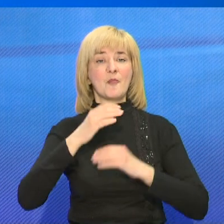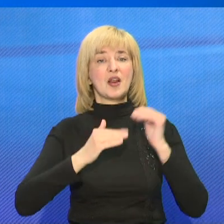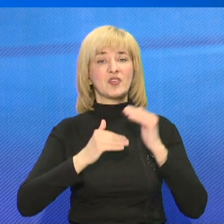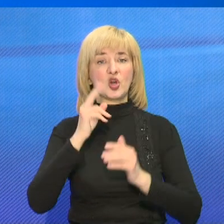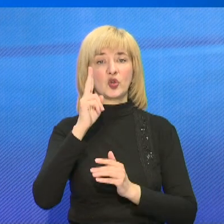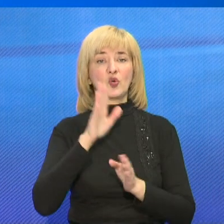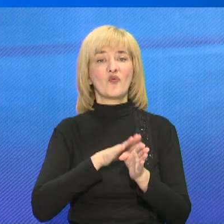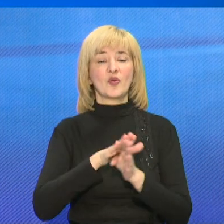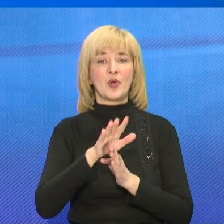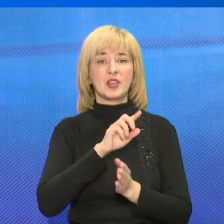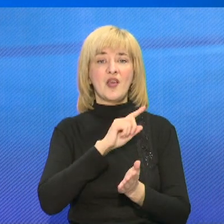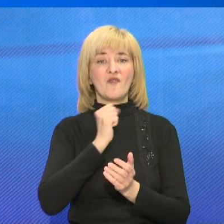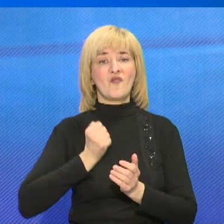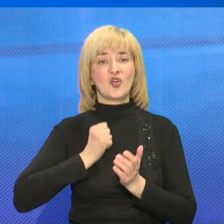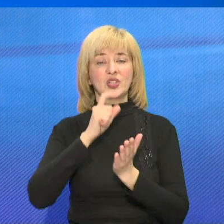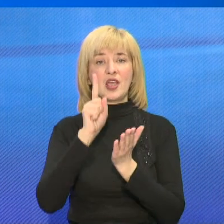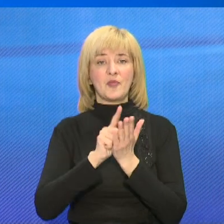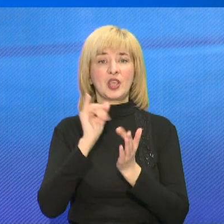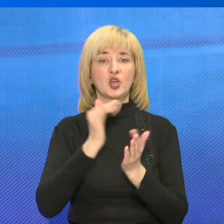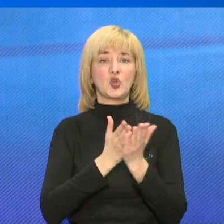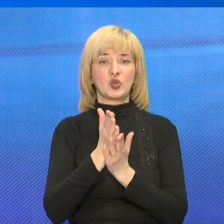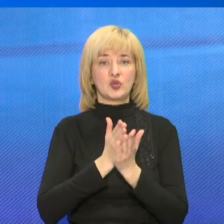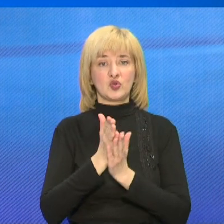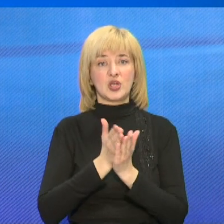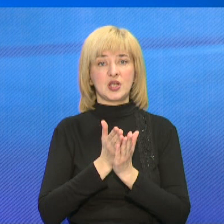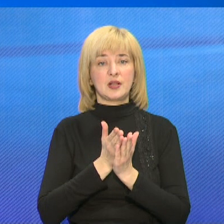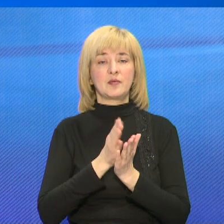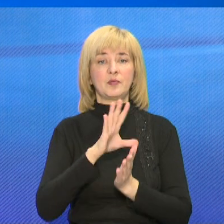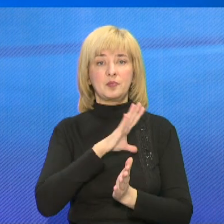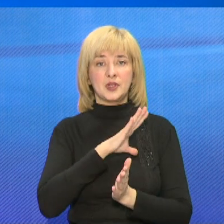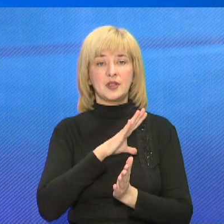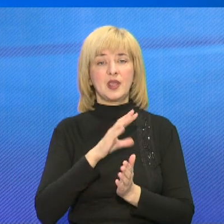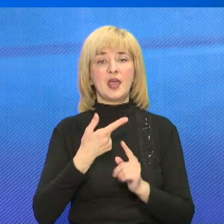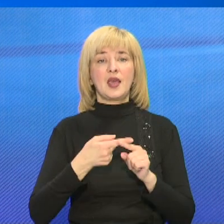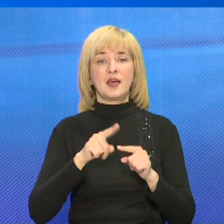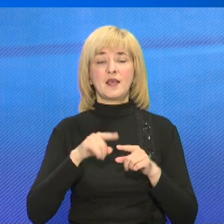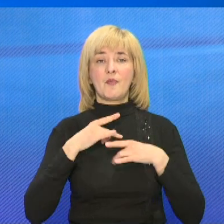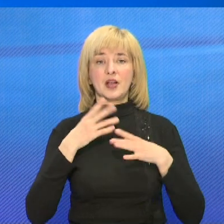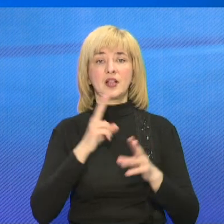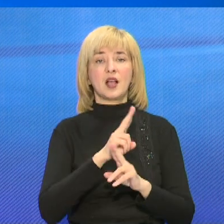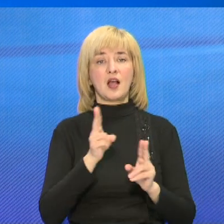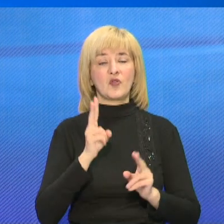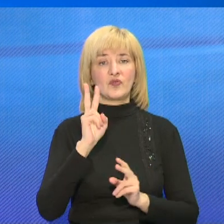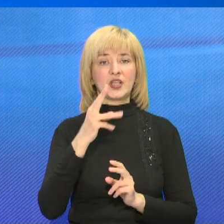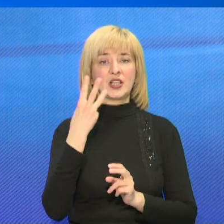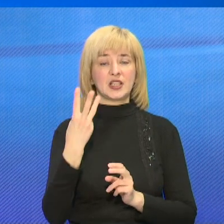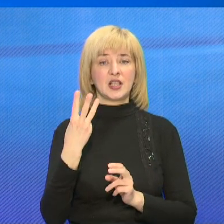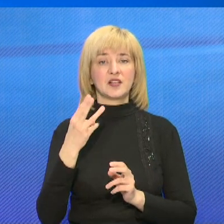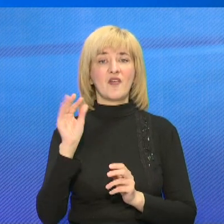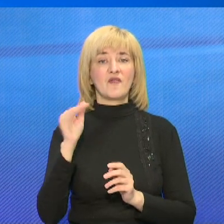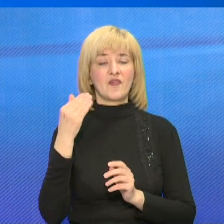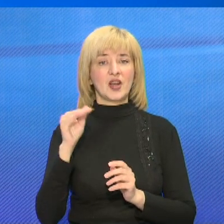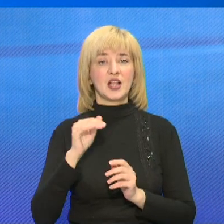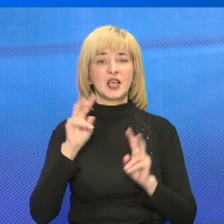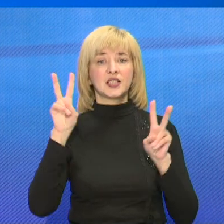свой воинский обовязок и кто отслужил ветерану. Это свято усіх тих, для кого 23 лютого – символ патриотизму,